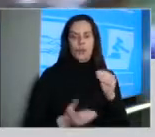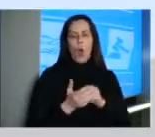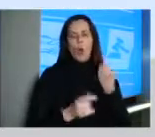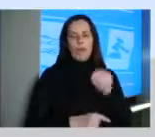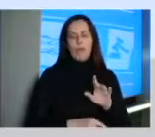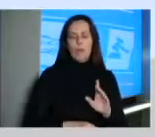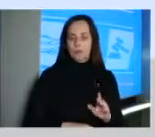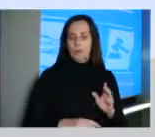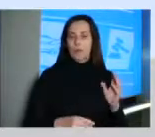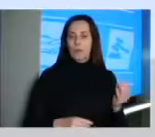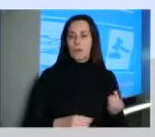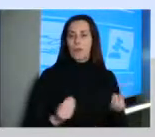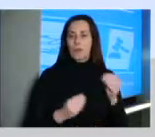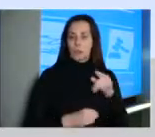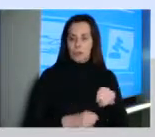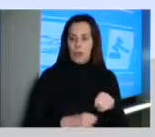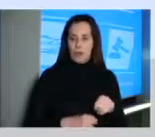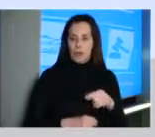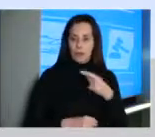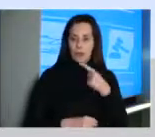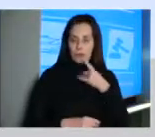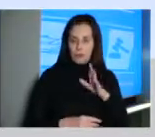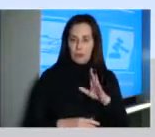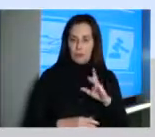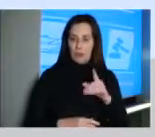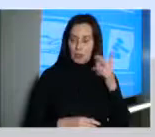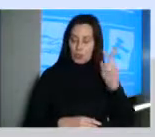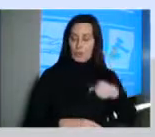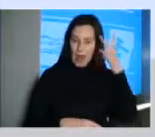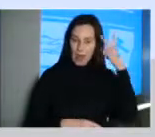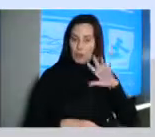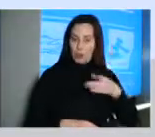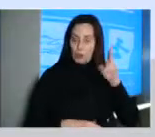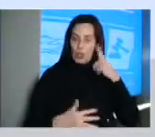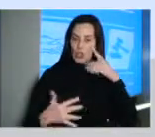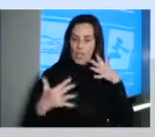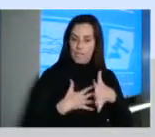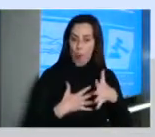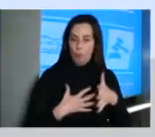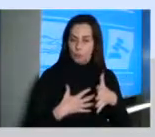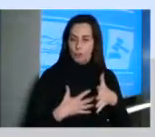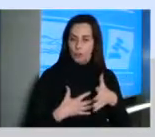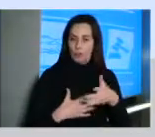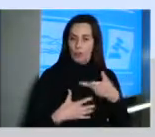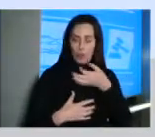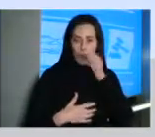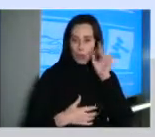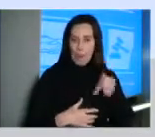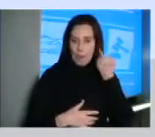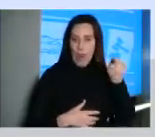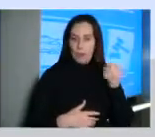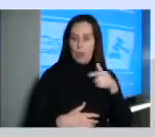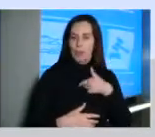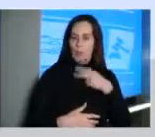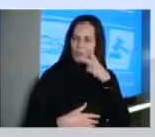זה פעם אחת. פעם שנייה, מעבר למת, נקרא לזה חינוך משרדי הממשלה להבנה הזאת, שכמה שיותר שקיפות, דרך אגב, היא גם יותר טובה להם,